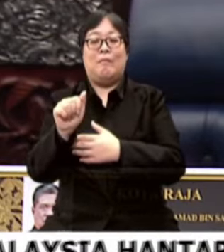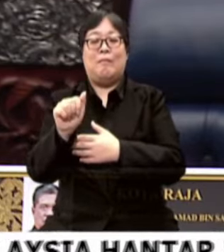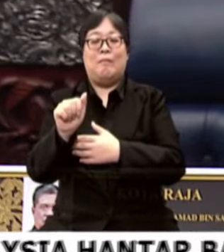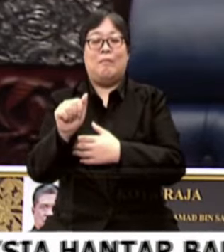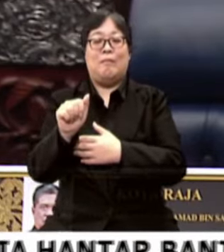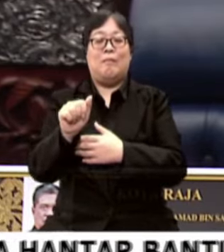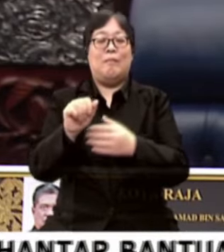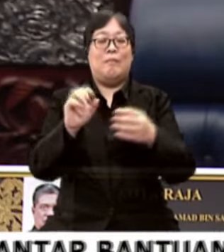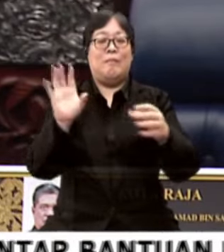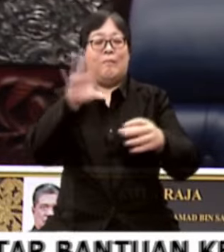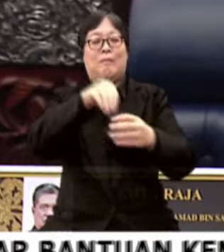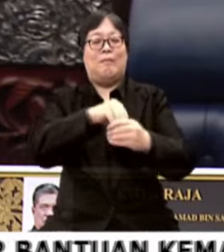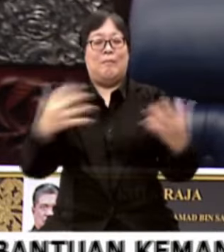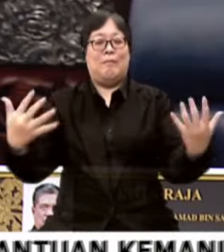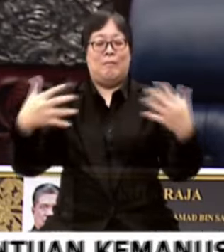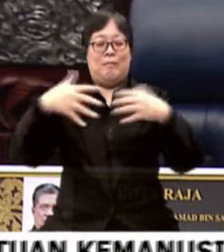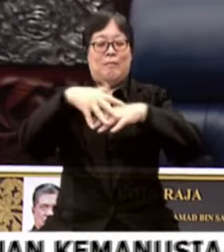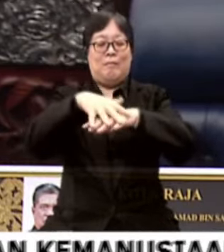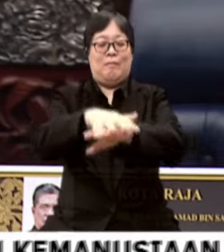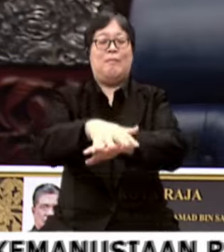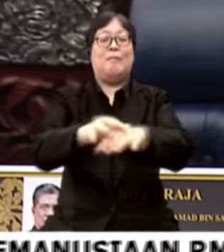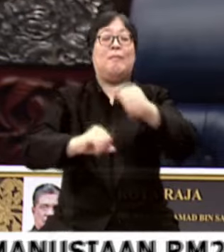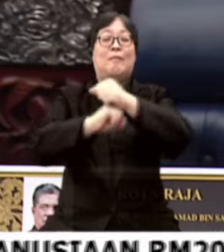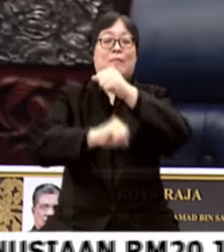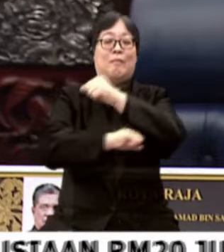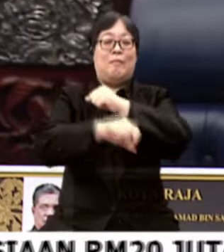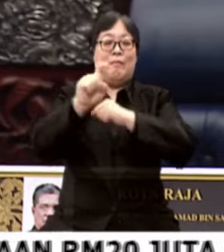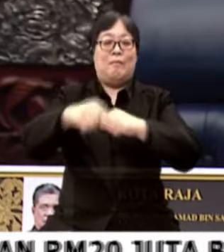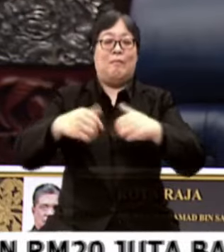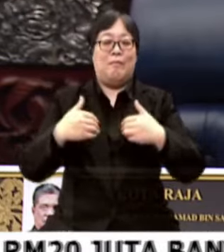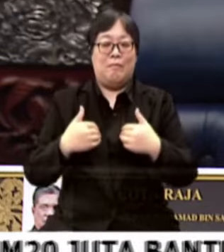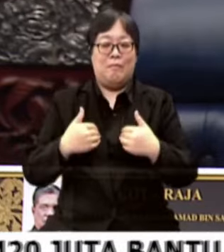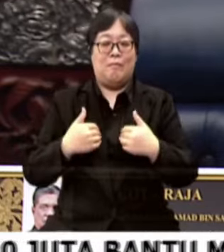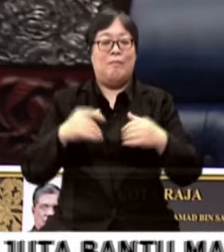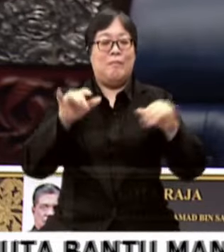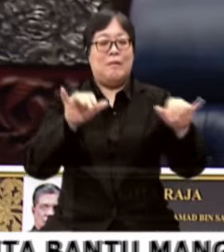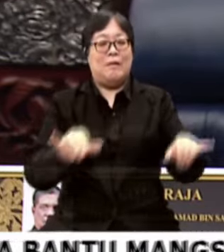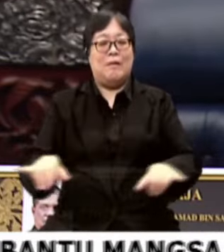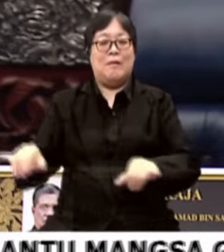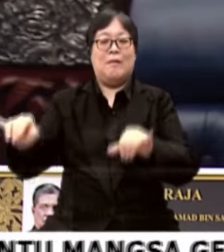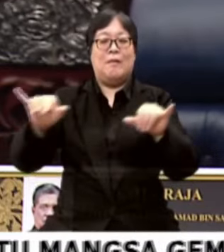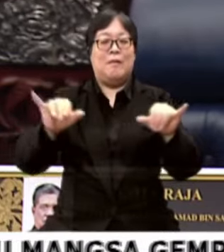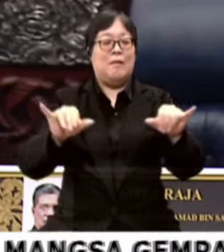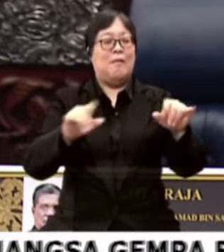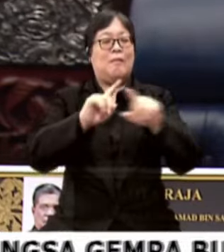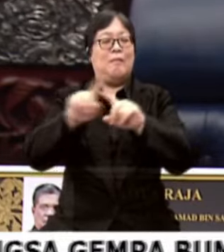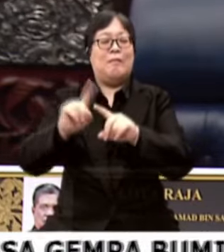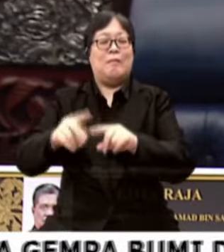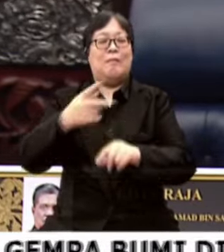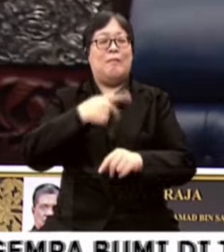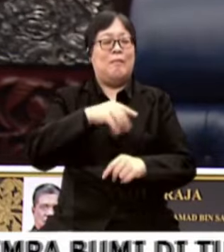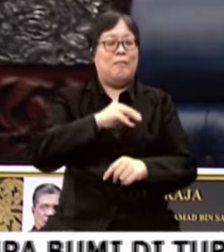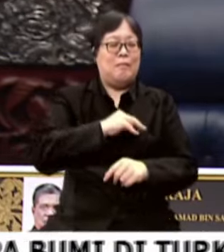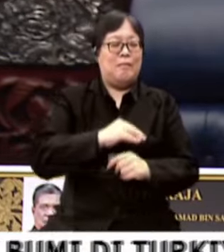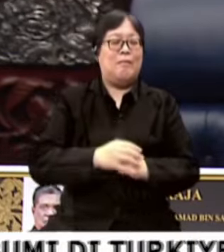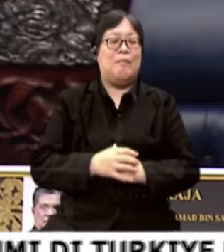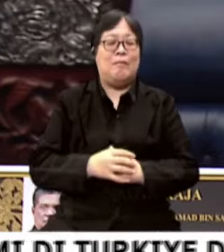disepadukan sebab itu infrastruktur itu perlu berlaku dan kita perlu selaraskan melintasi kementerian dan